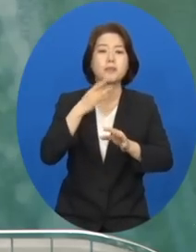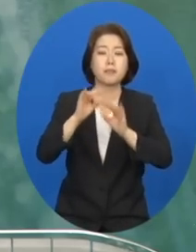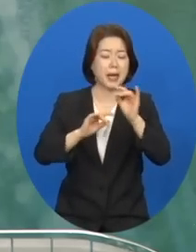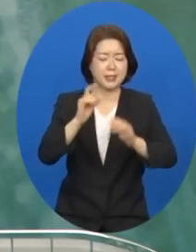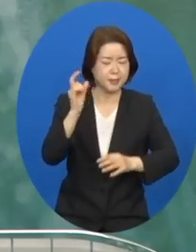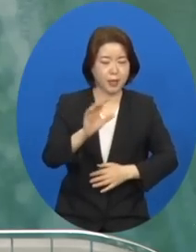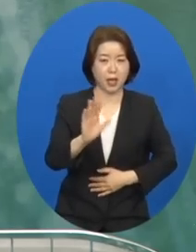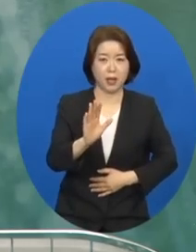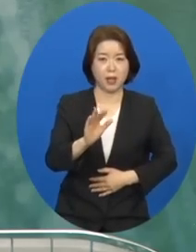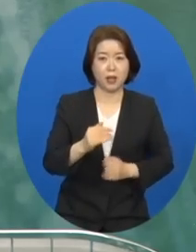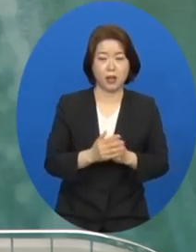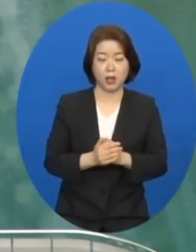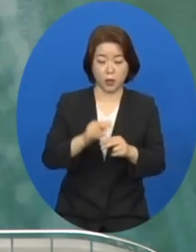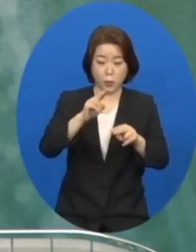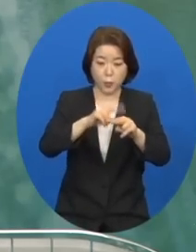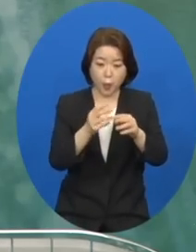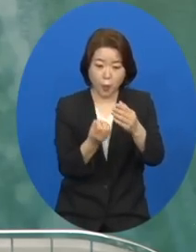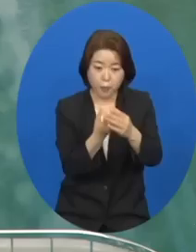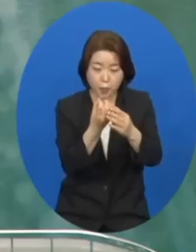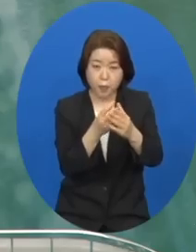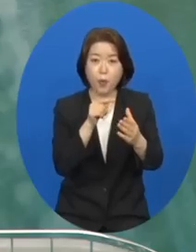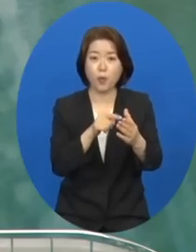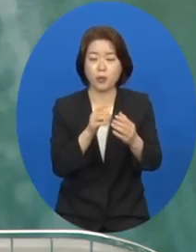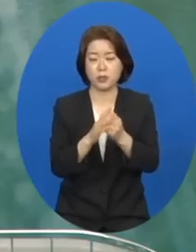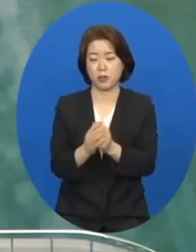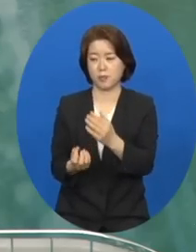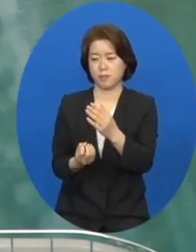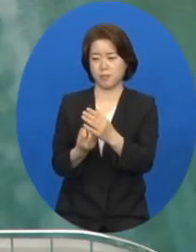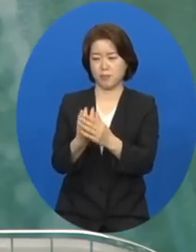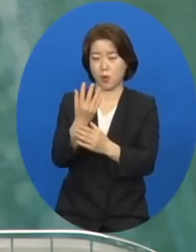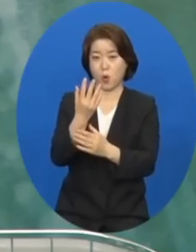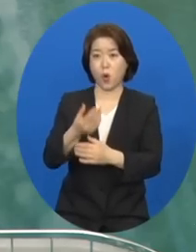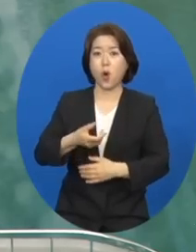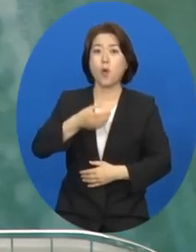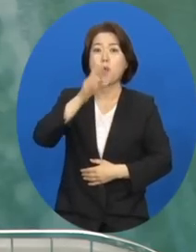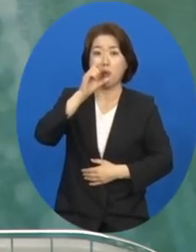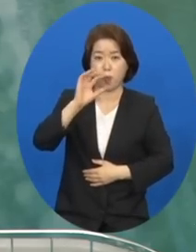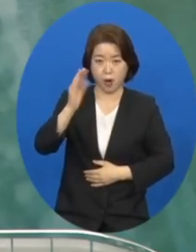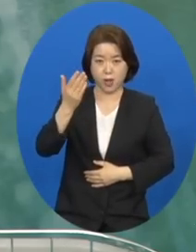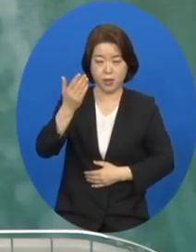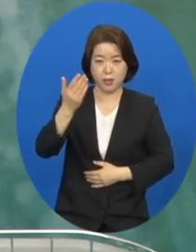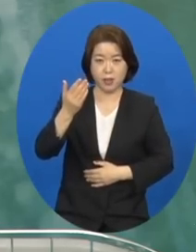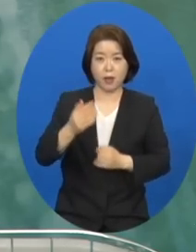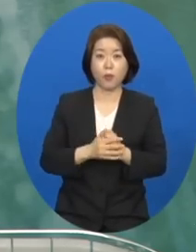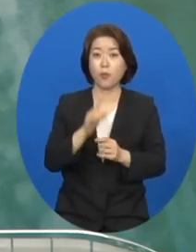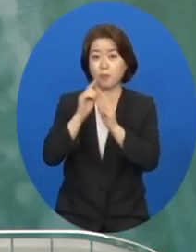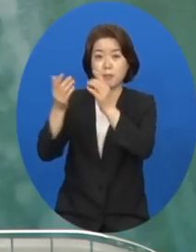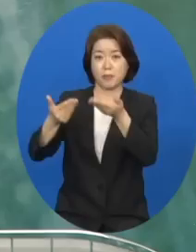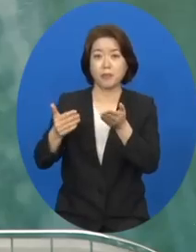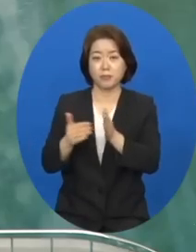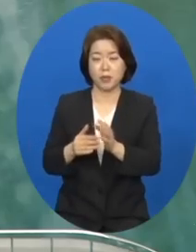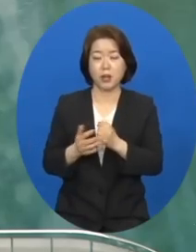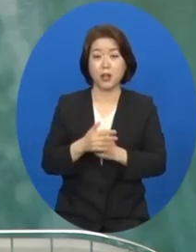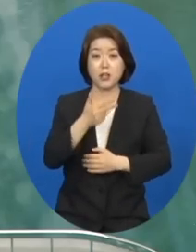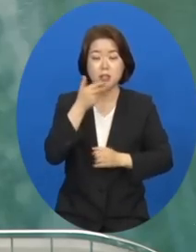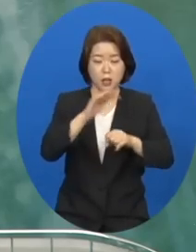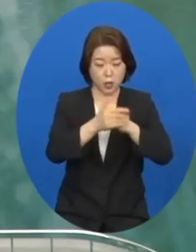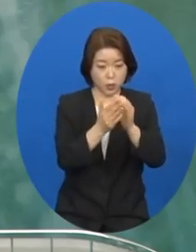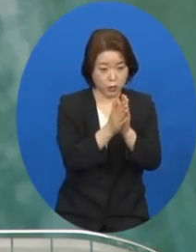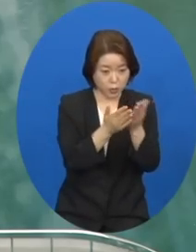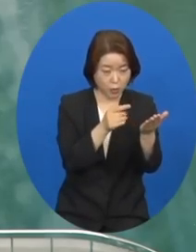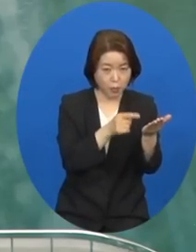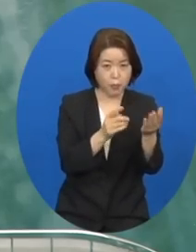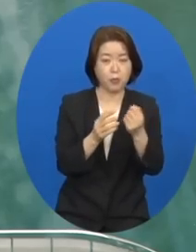이 샘물 거 같이 솟아나는 샘물을 마시게 될 것이다 이런 얘기를 하십니다 영어 성경에 보니까 게 버블링